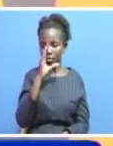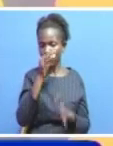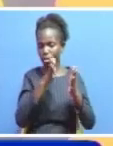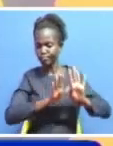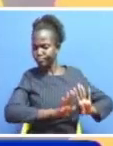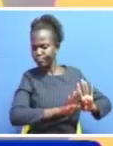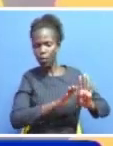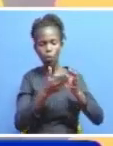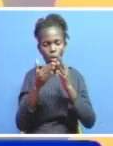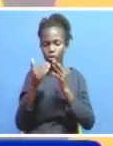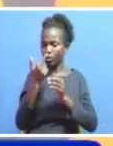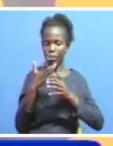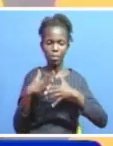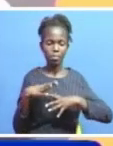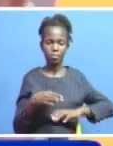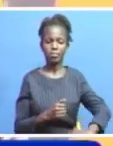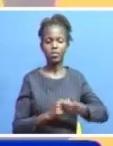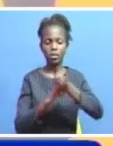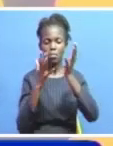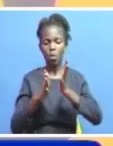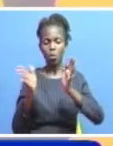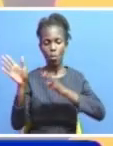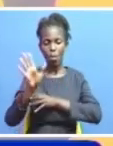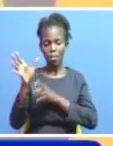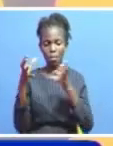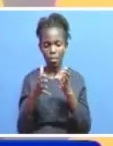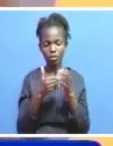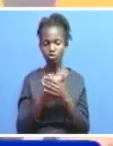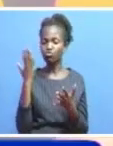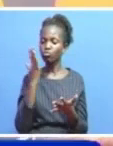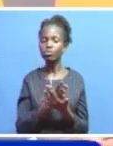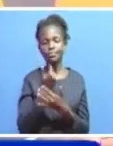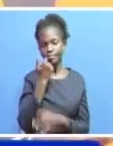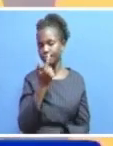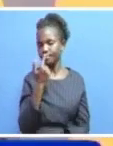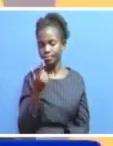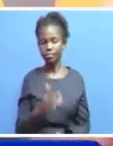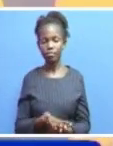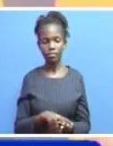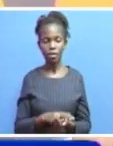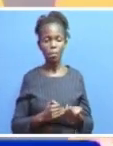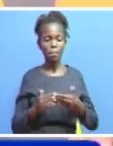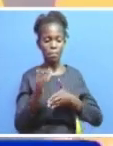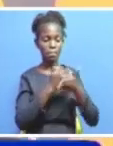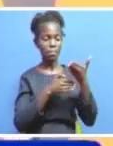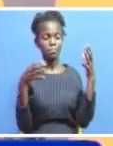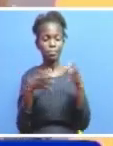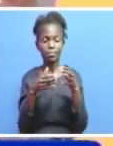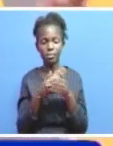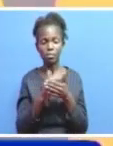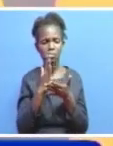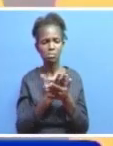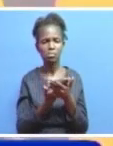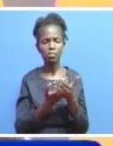so mbaitu followers ma Wiper tunene yo kweli toake kiyama no amama